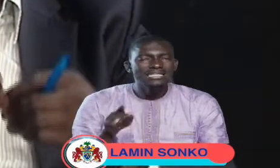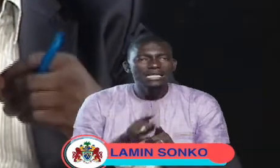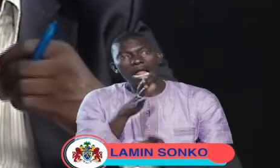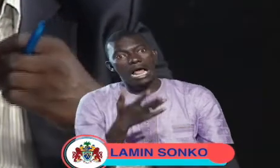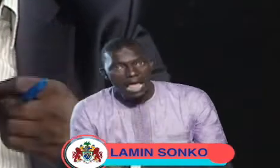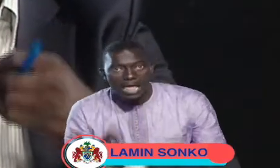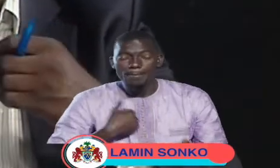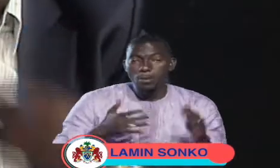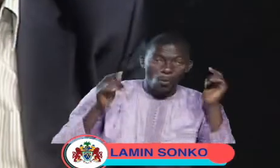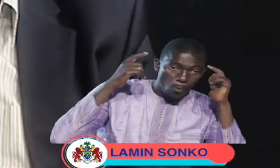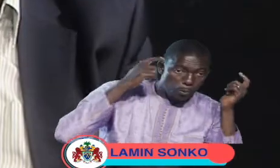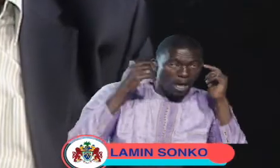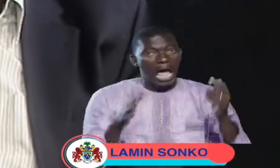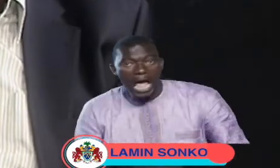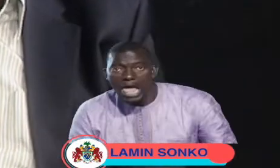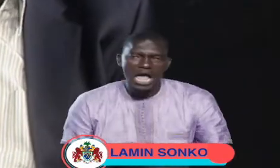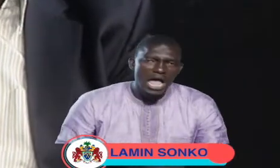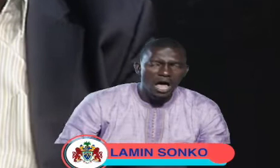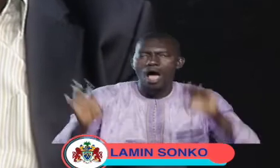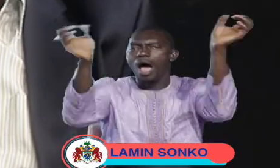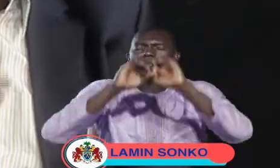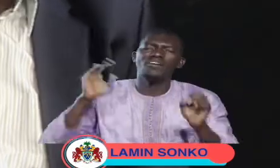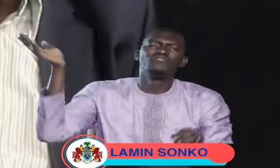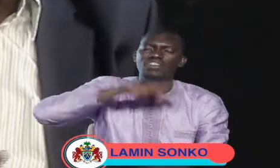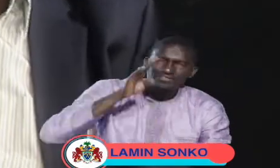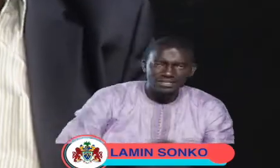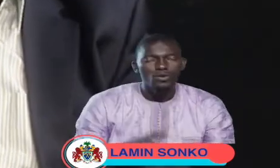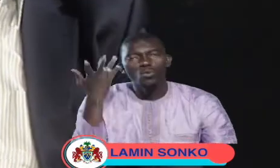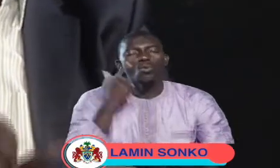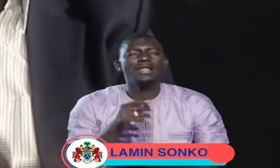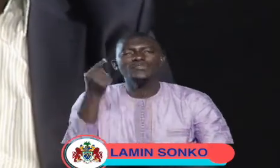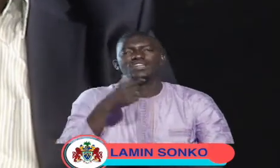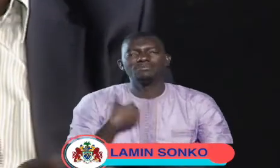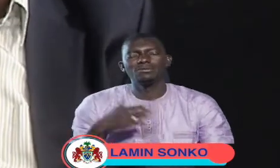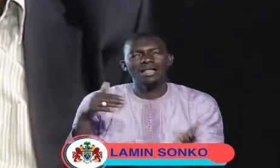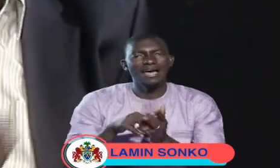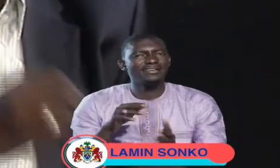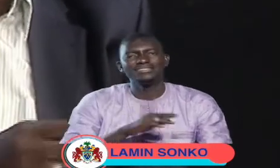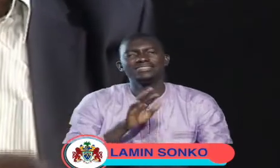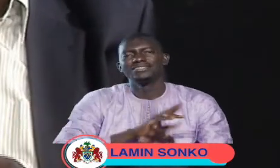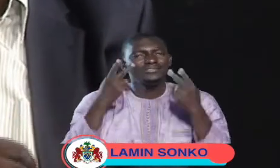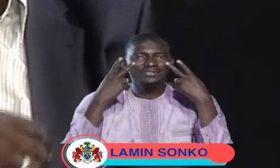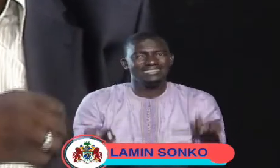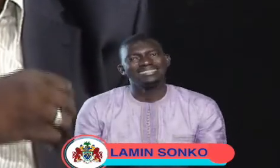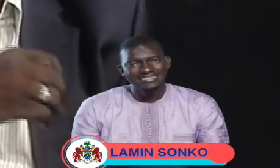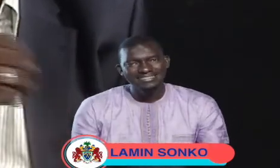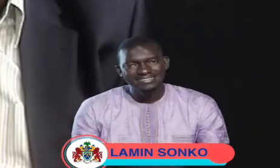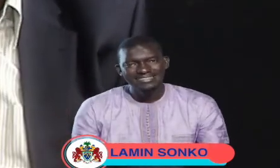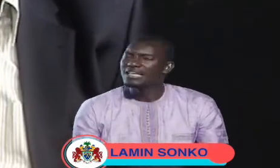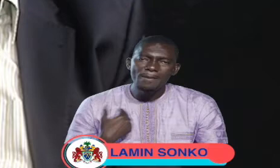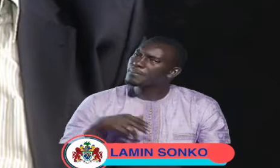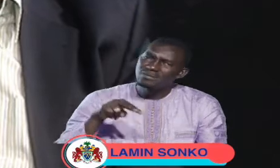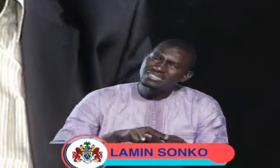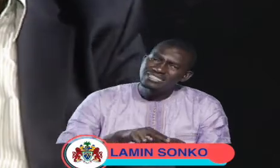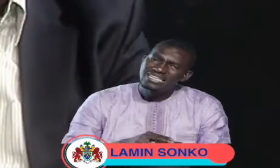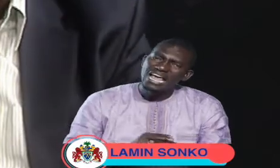lay lolu ndeké lolu amut sa ñu ay tubaab wa dekay buñ lañ lagé sax ñom déggu fa gis dañu tok rek def lo